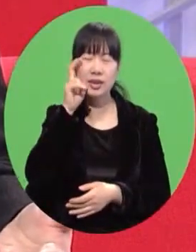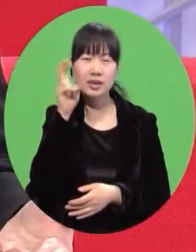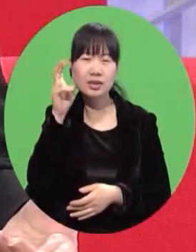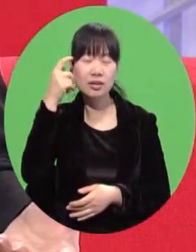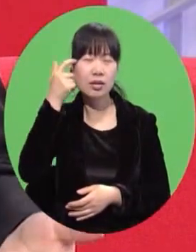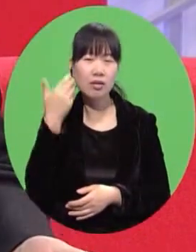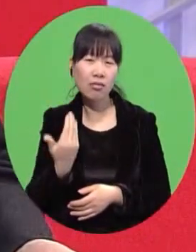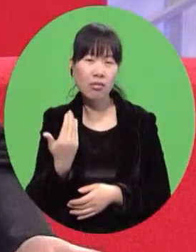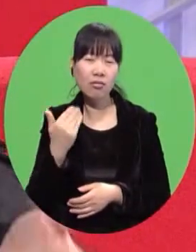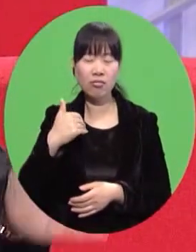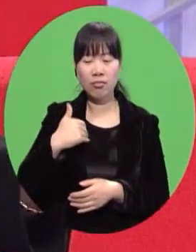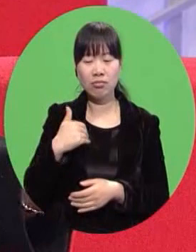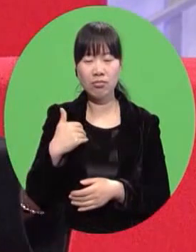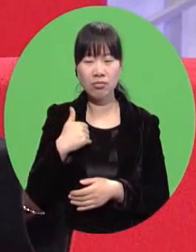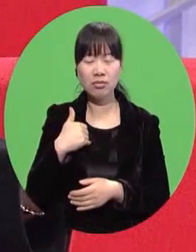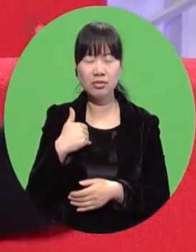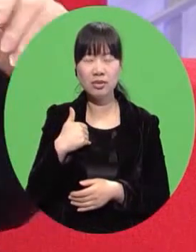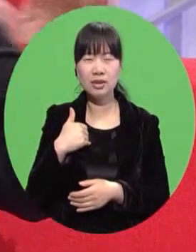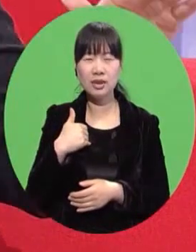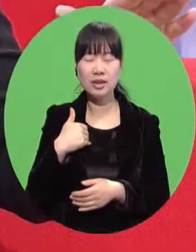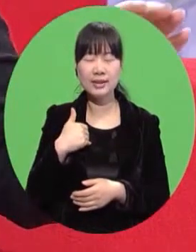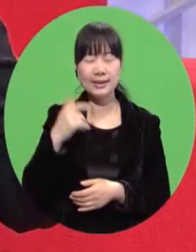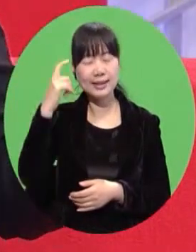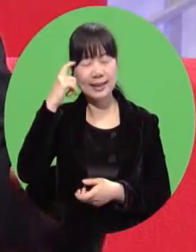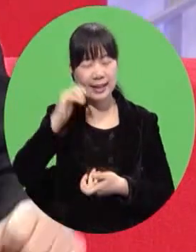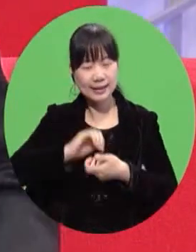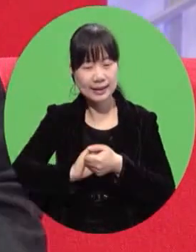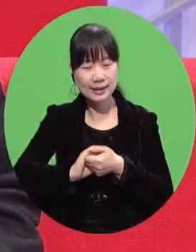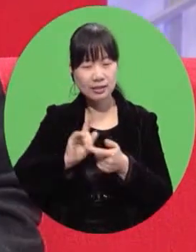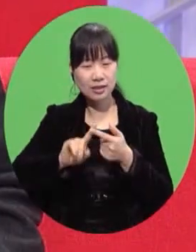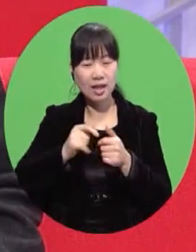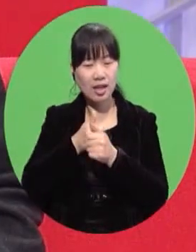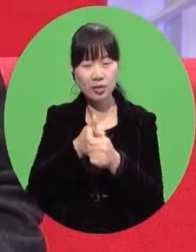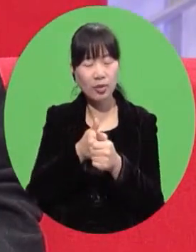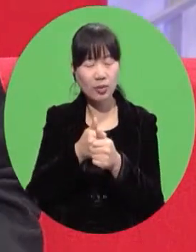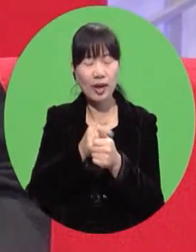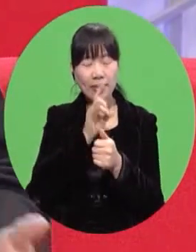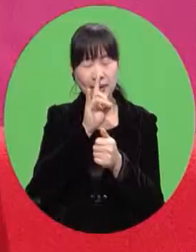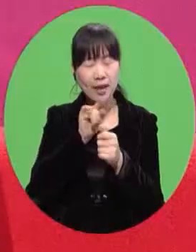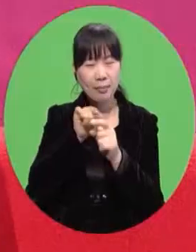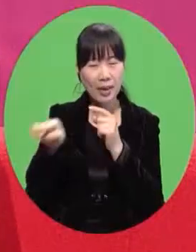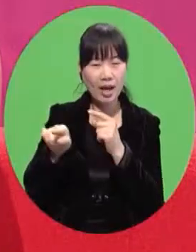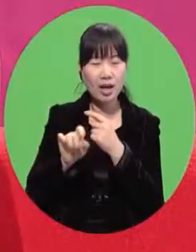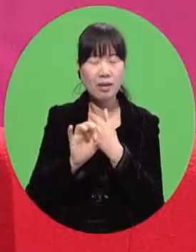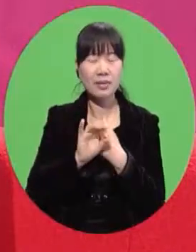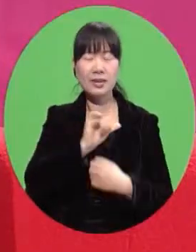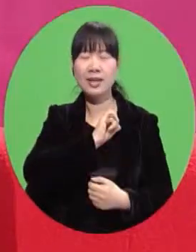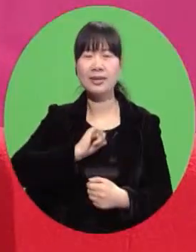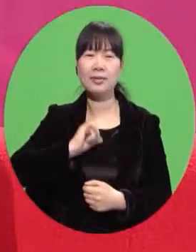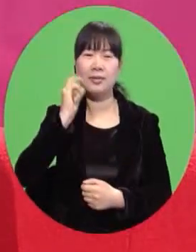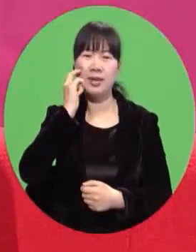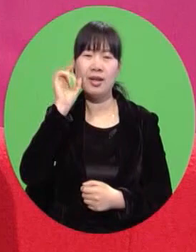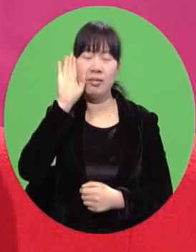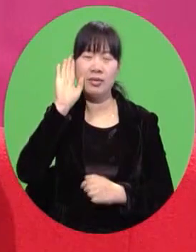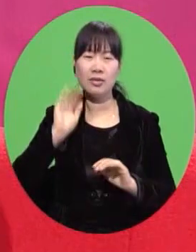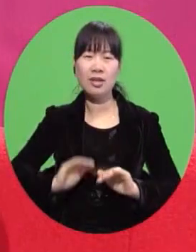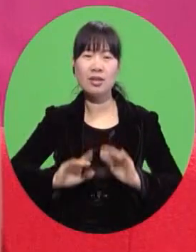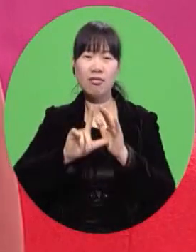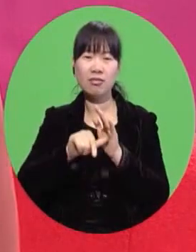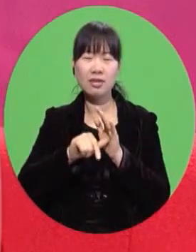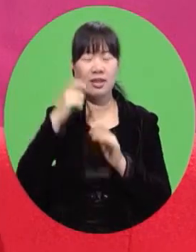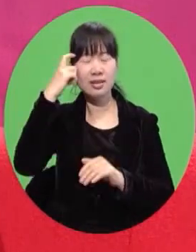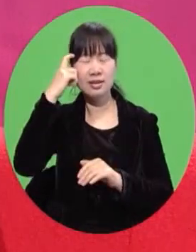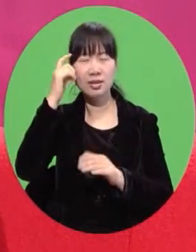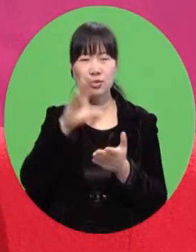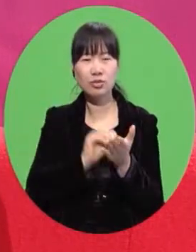예측되냐면요. 뭐가 자기 그 딱 틀에서 생각한 대로 안 되면 좀 못 견디는 애. 혹시 그럴 수도 있어요. 앞으로 성장이 네, 네. 그래서